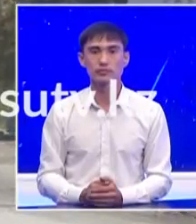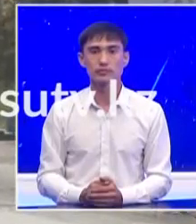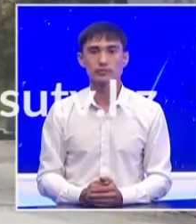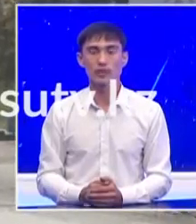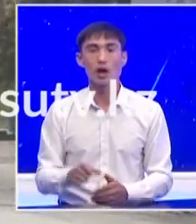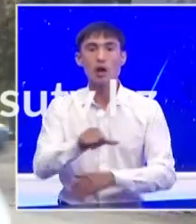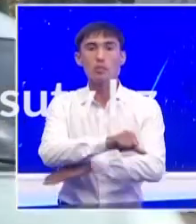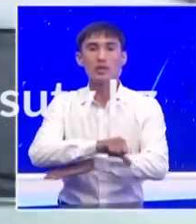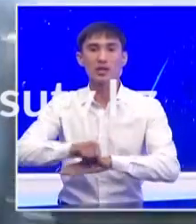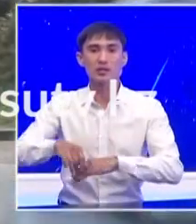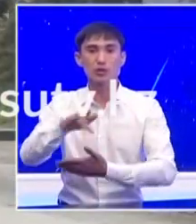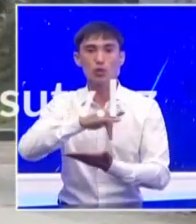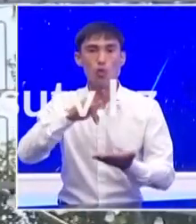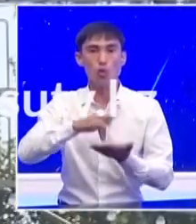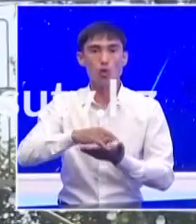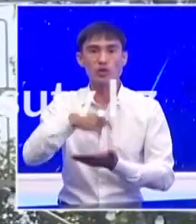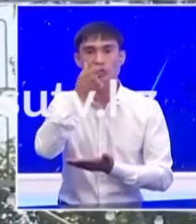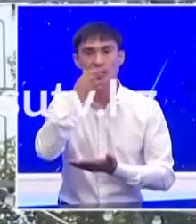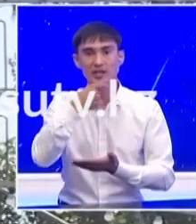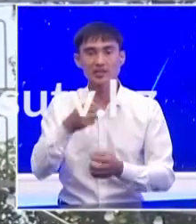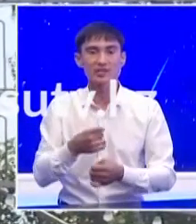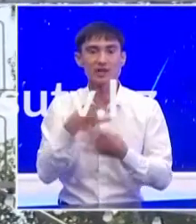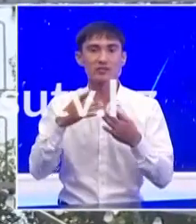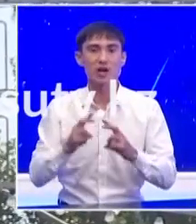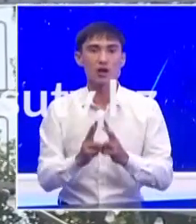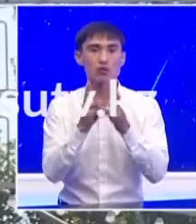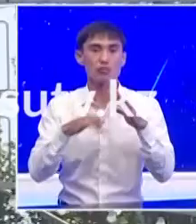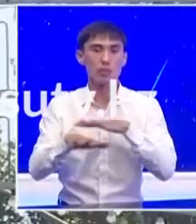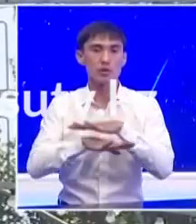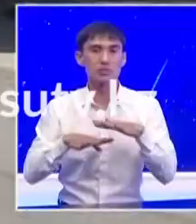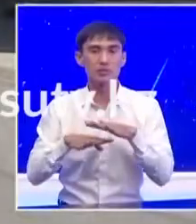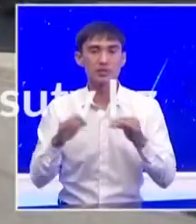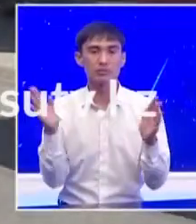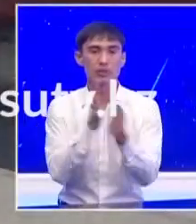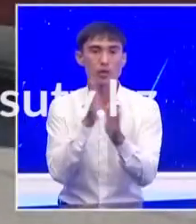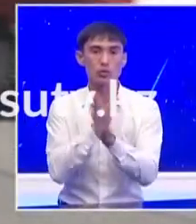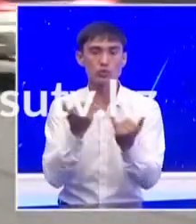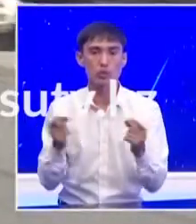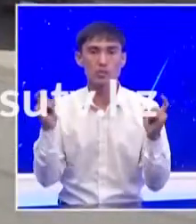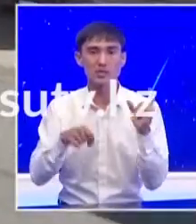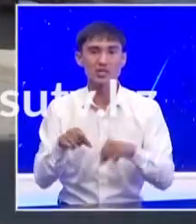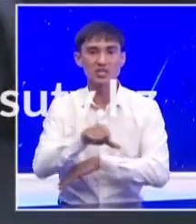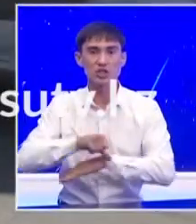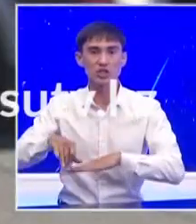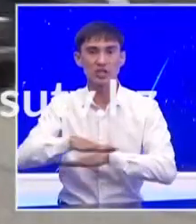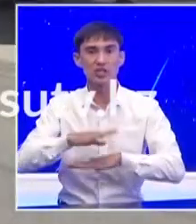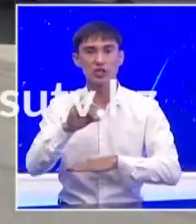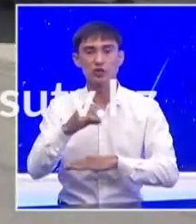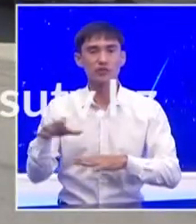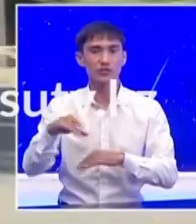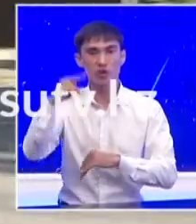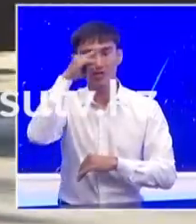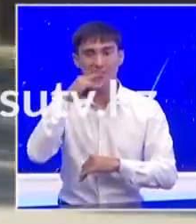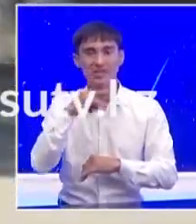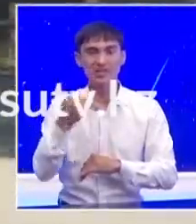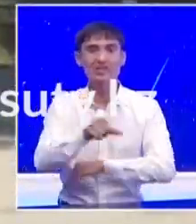Приграничный город Жаркент всегда славился своими архитектурными объектами и окружающими ландшафтами. Сюда приезжают не только жители края ЖТСУ и всего Казахстана,